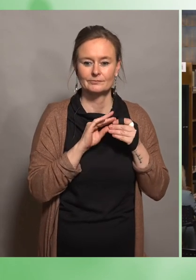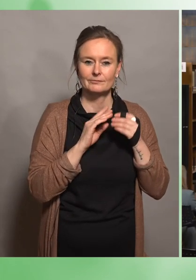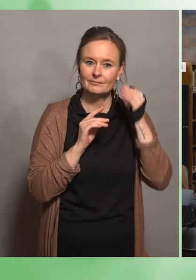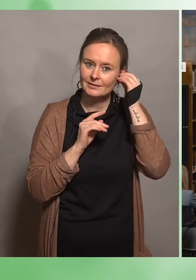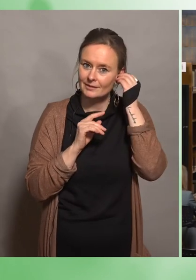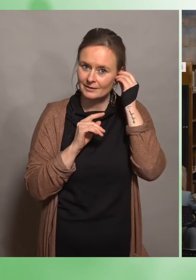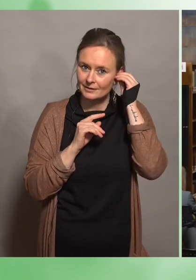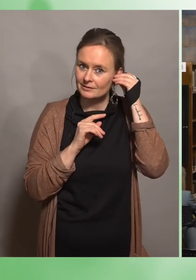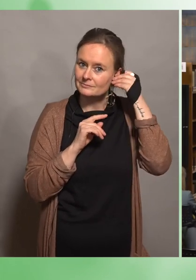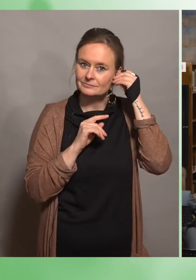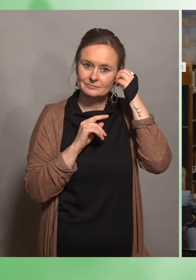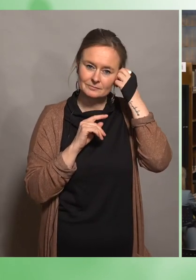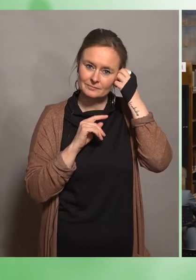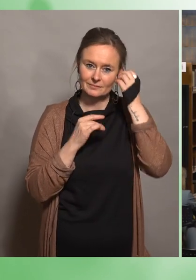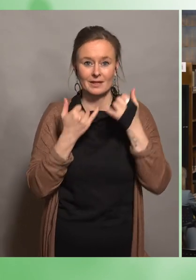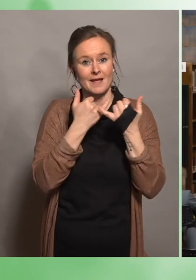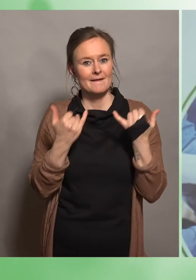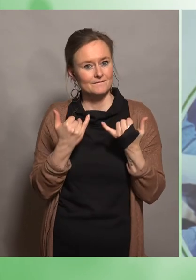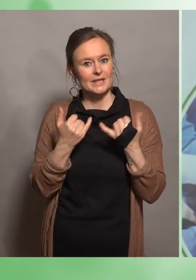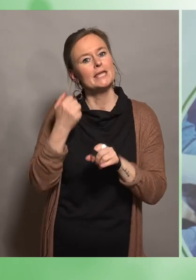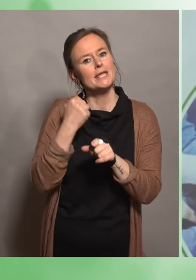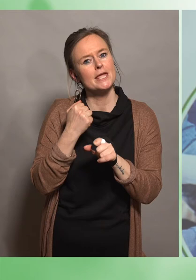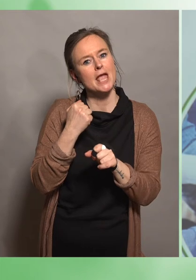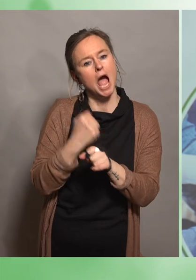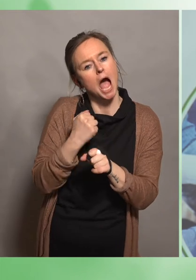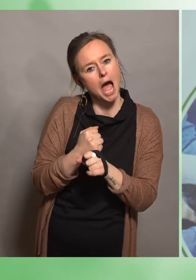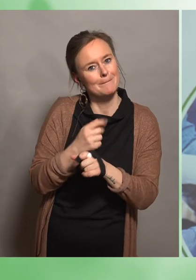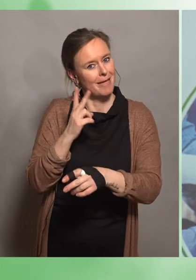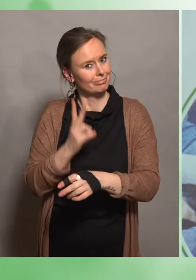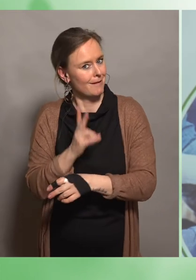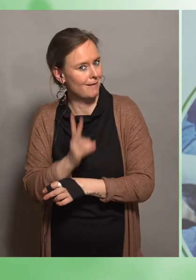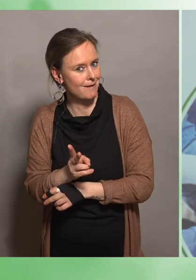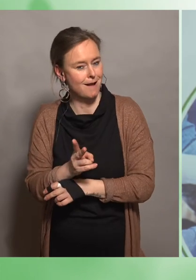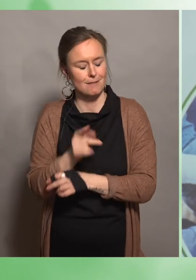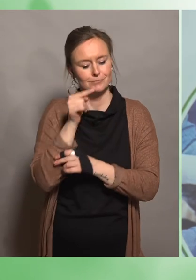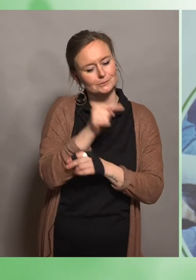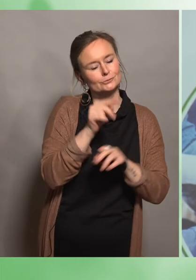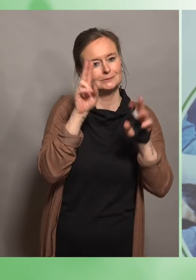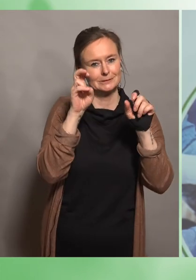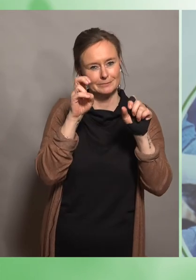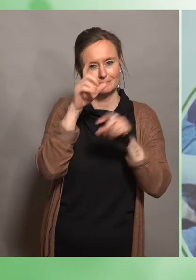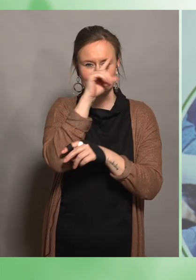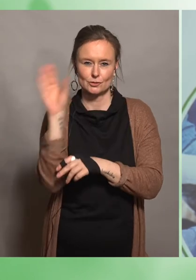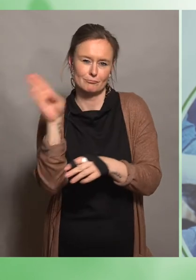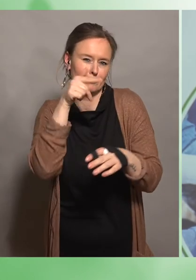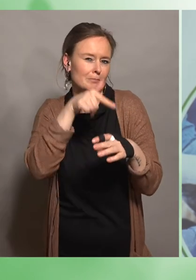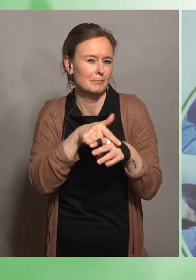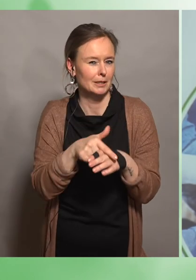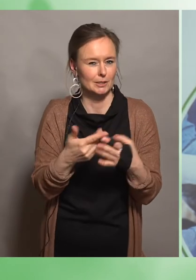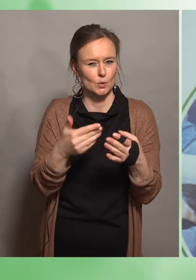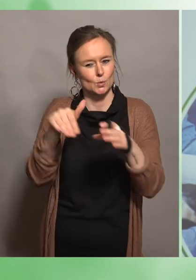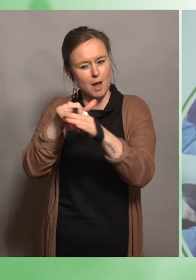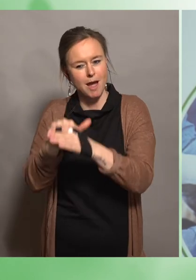Johannes Denk, wie steht denn die Arbeiterkammer zum Thema Beschäftigung von Menschen mit Behinderung? Welche Botschaften haben Sie auch an